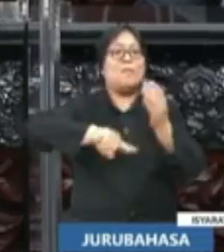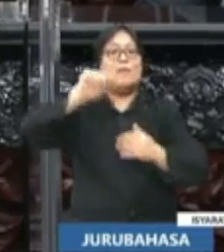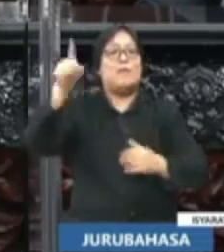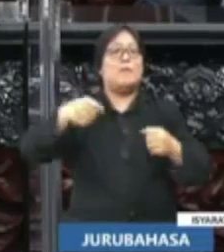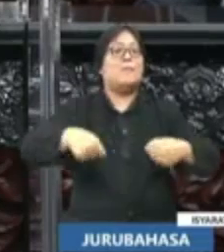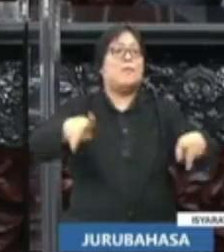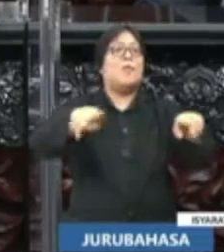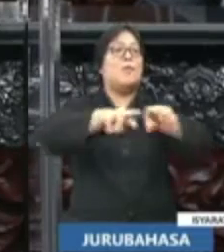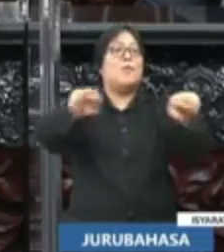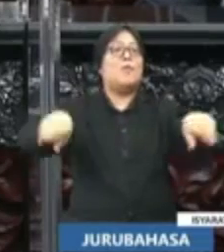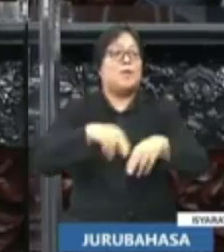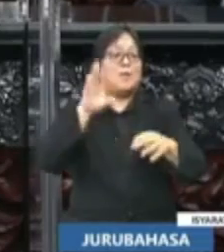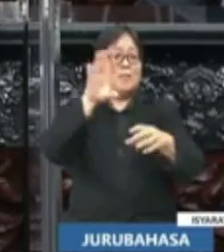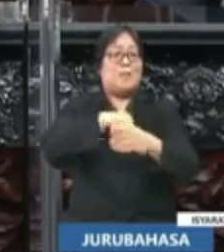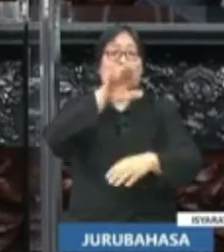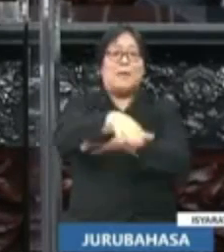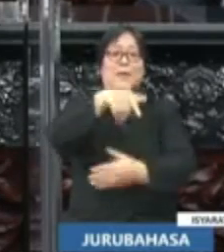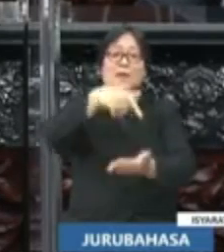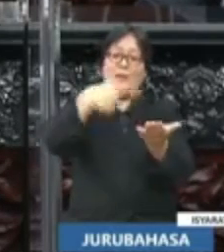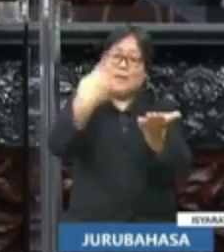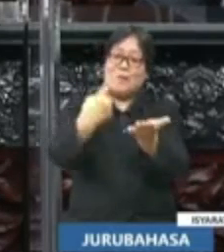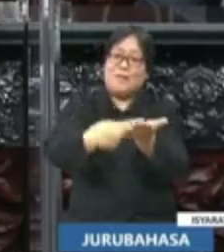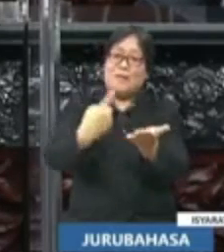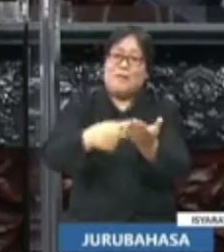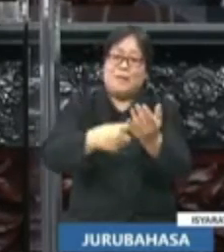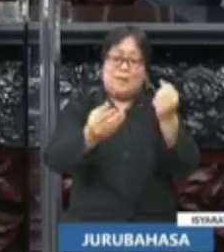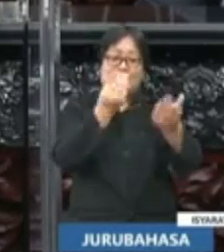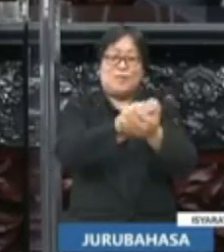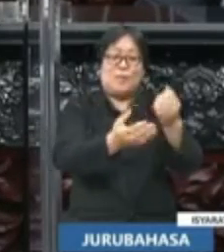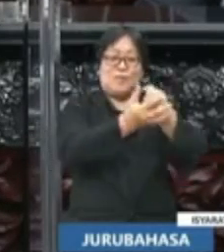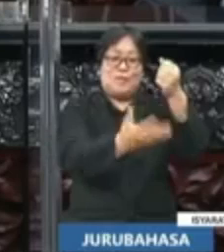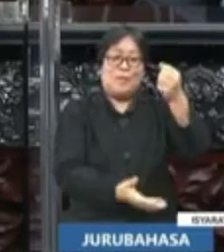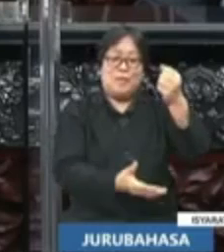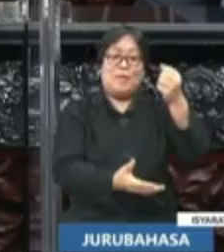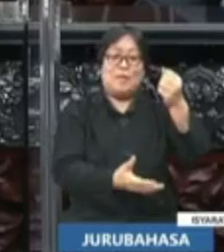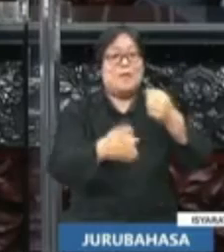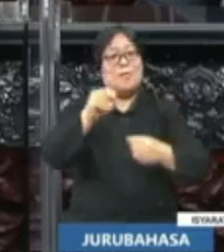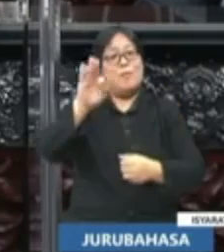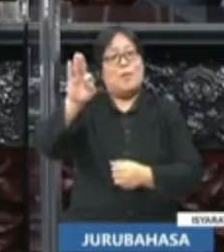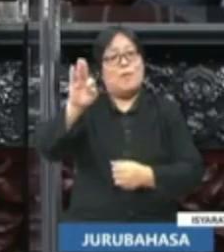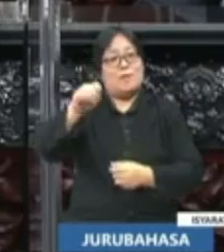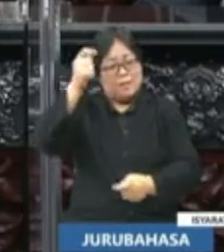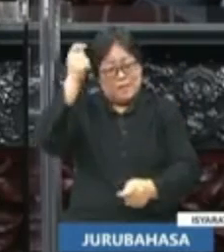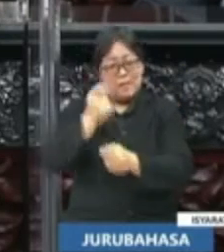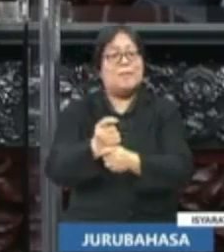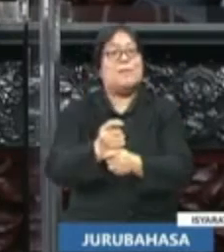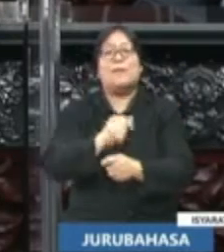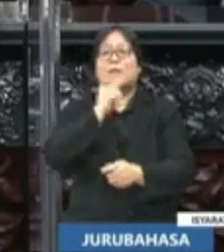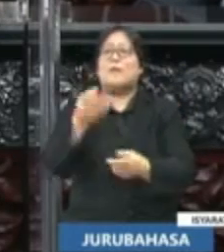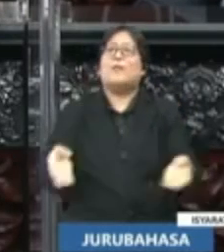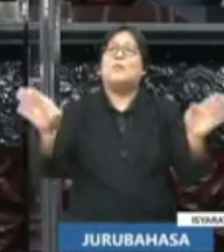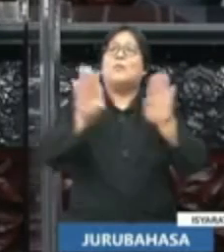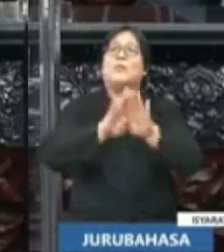ruang, termasuk petang ini tak kalah membahaskan dana tambahan COVID oleh Menteri Kewangan, untuk tetap tidak